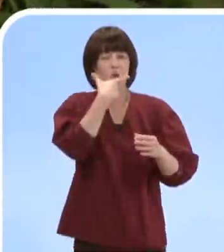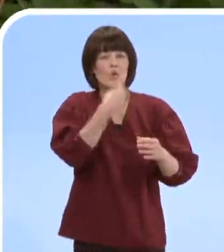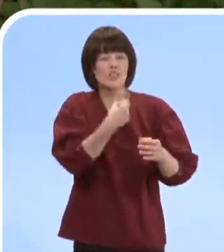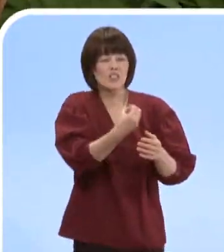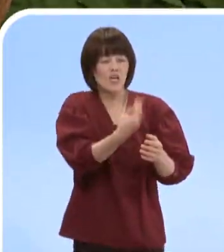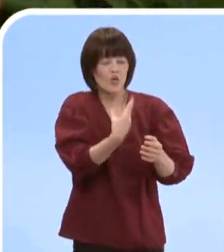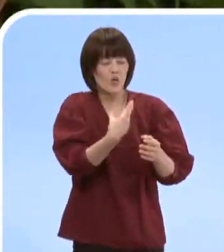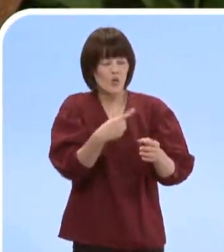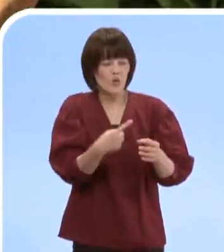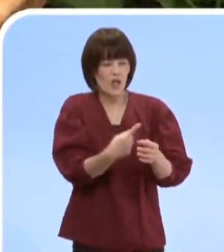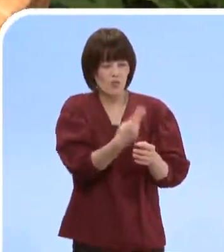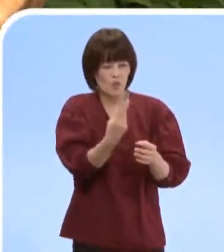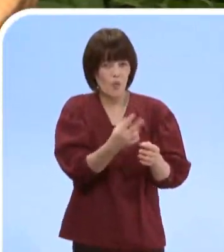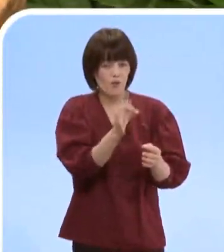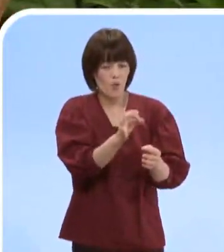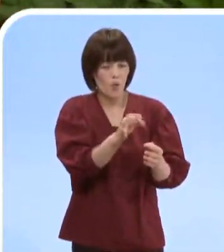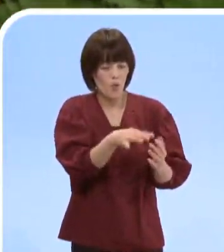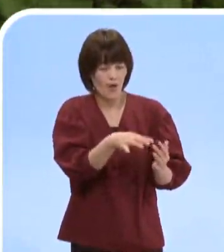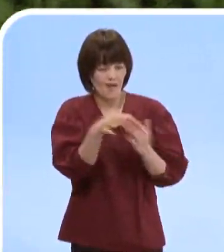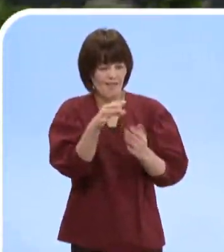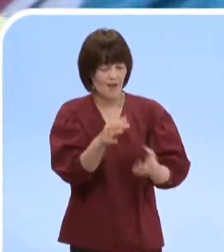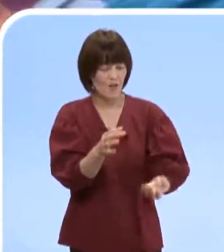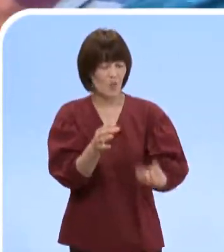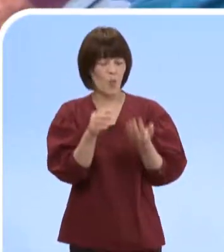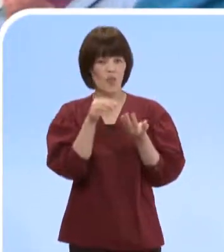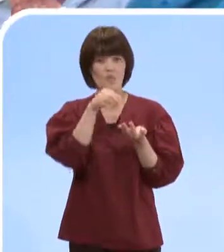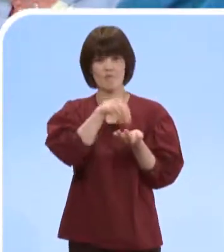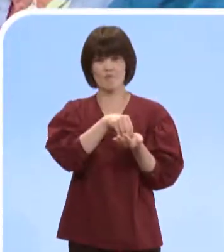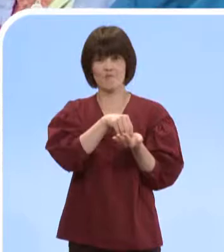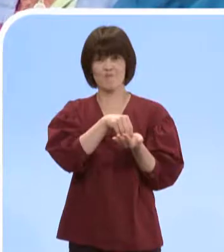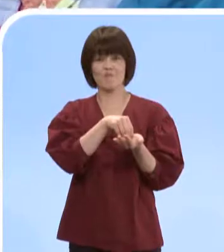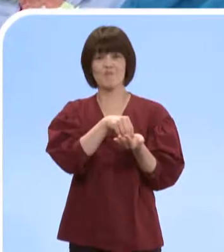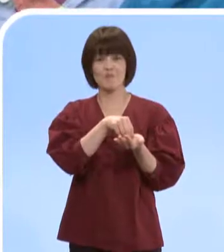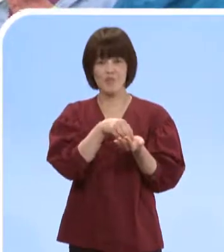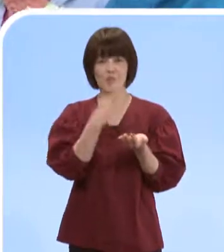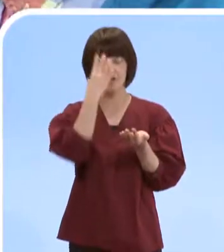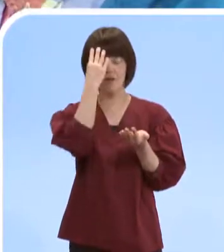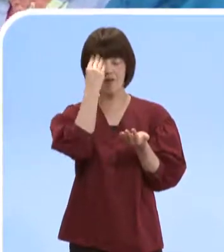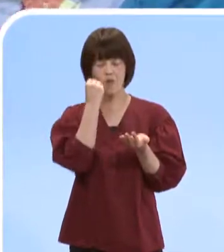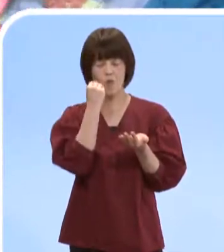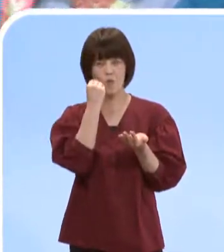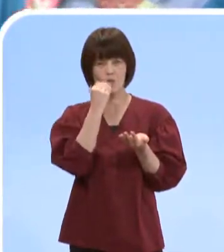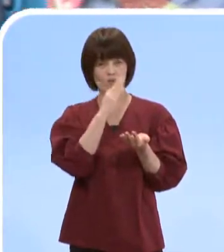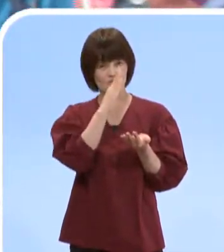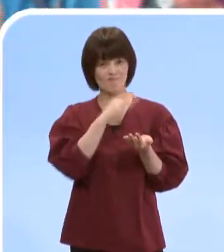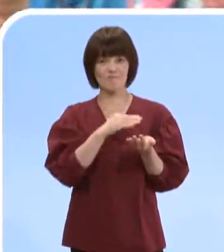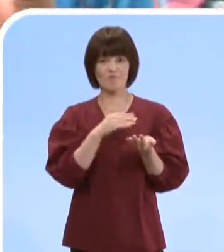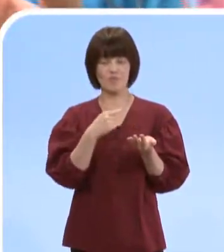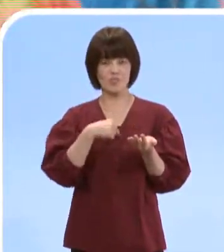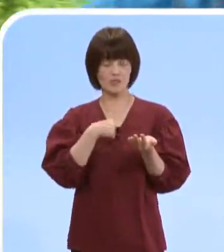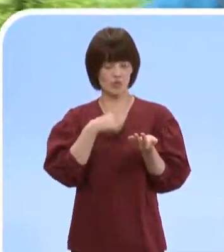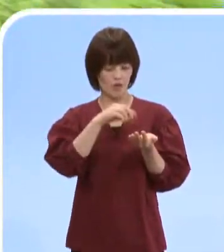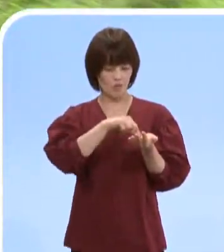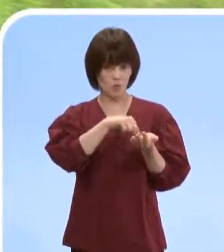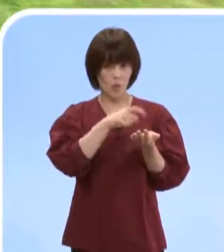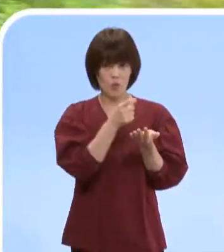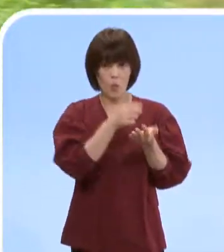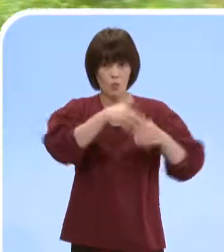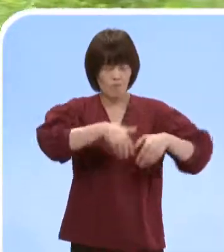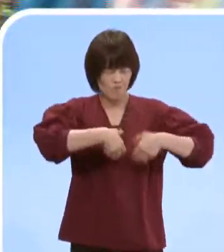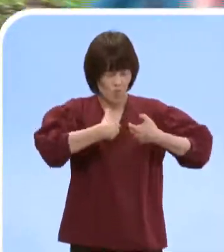てほしい言ってるわっていう1個と出会ってください。ちょっと目を閉じてみようか。みんなね、今トマトやと思ってくれる。自分